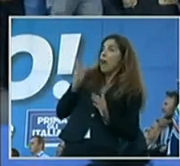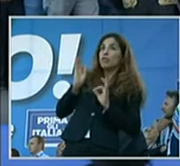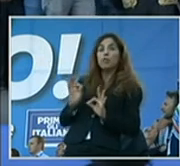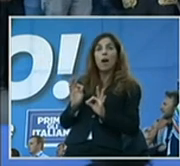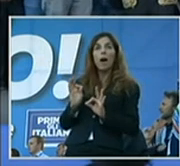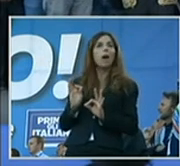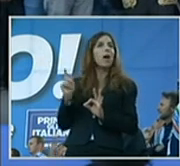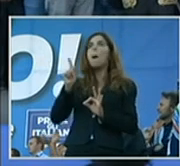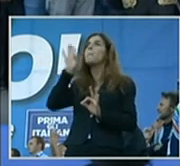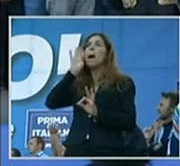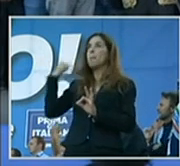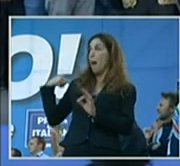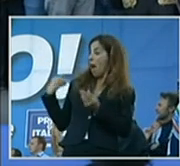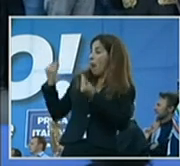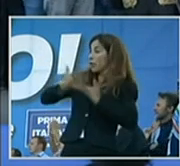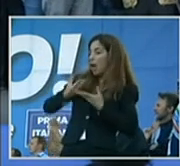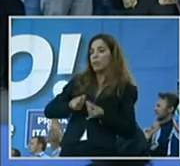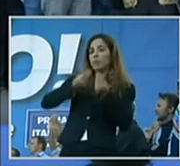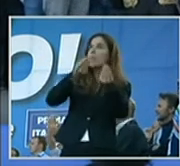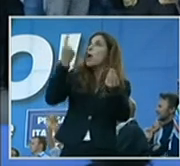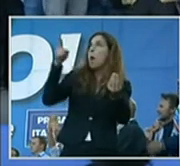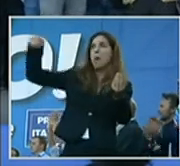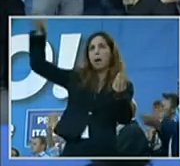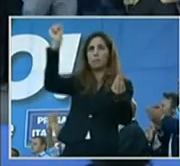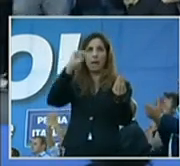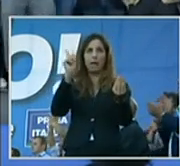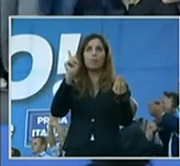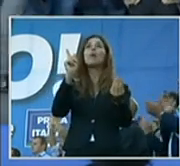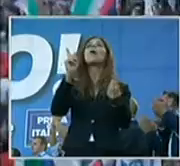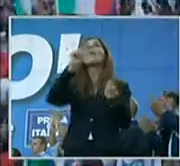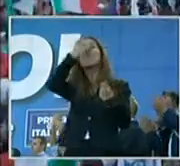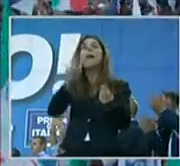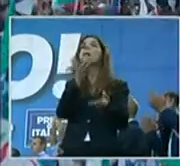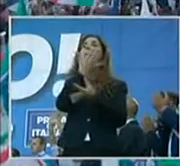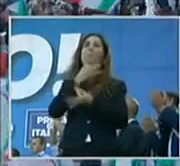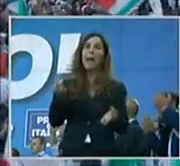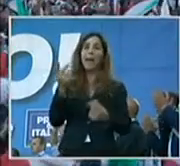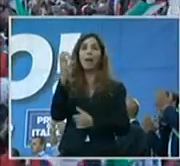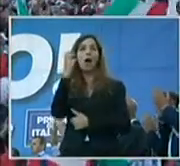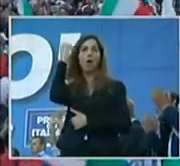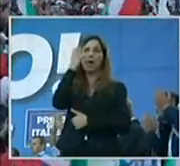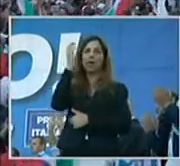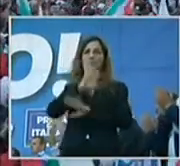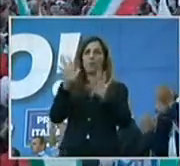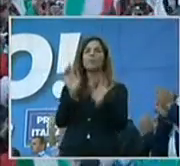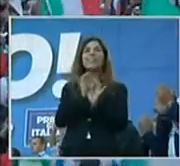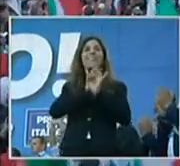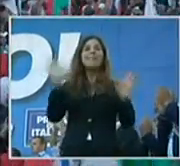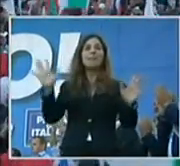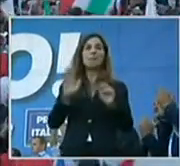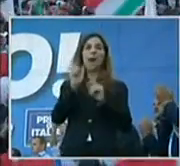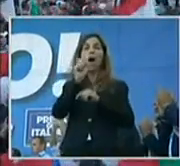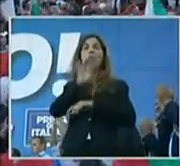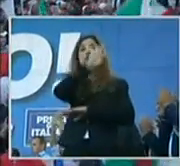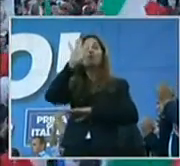i nostri padri e i nostri nonni. Bella, orgogliosa, libera,